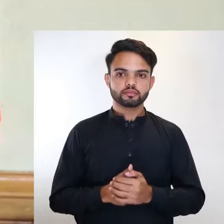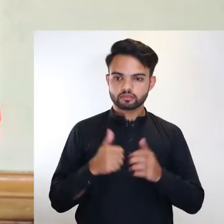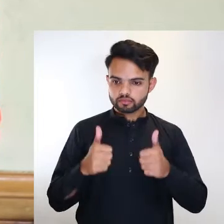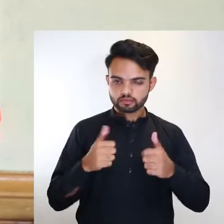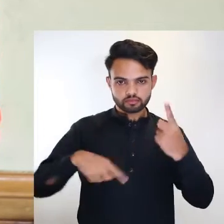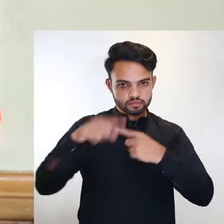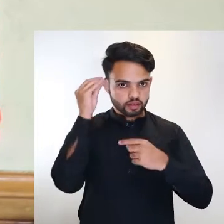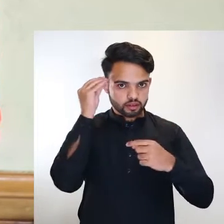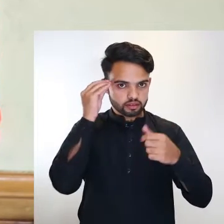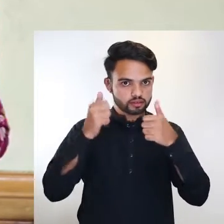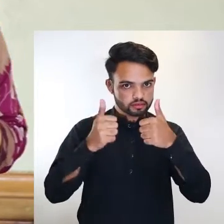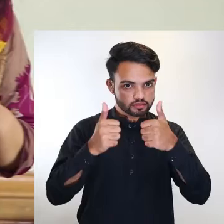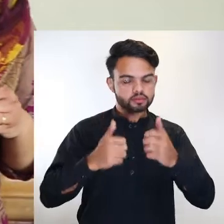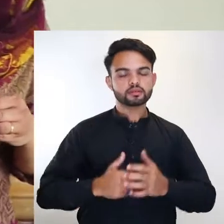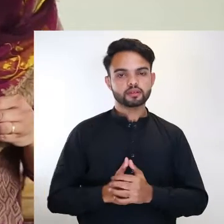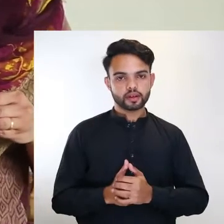है।